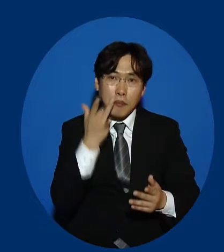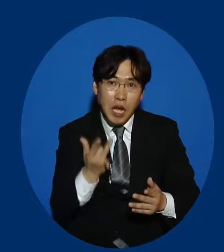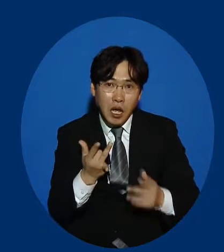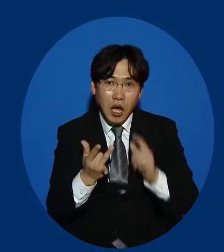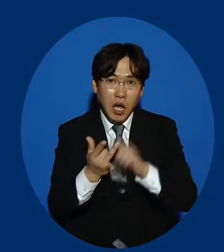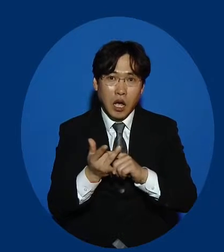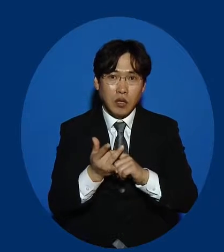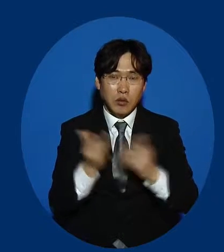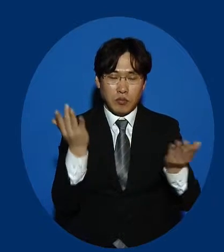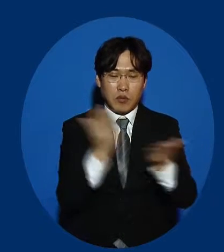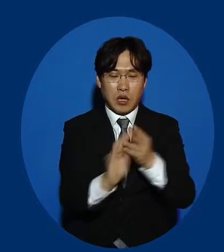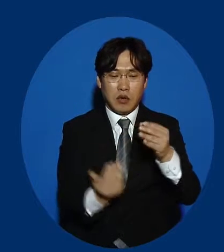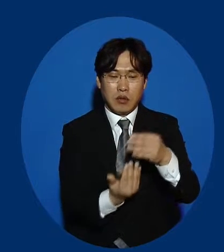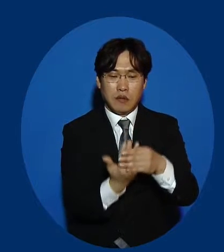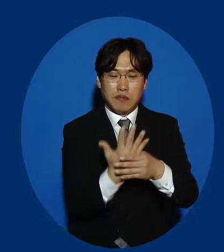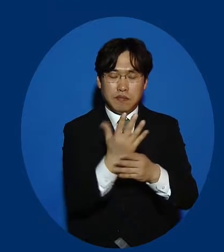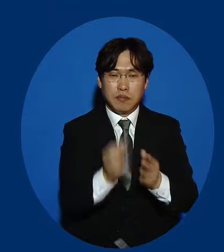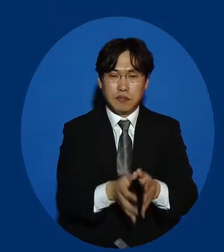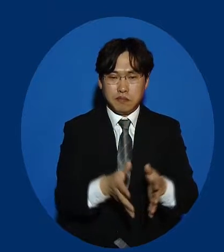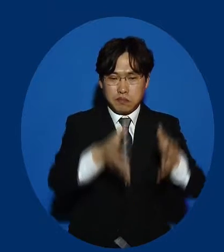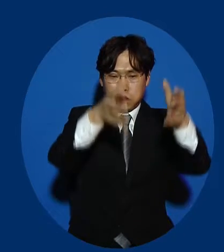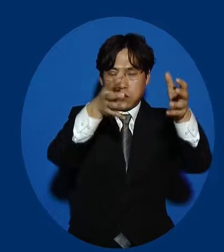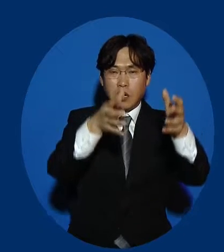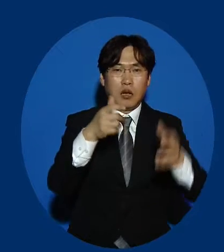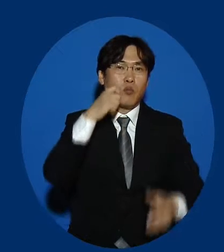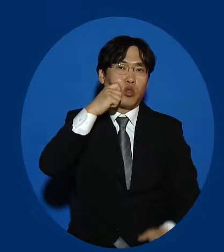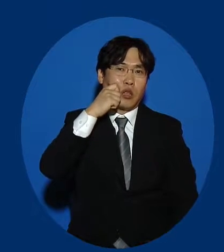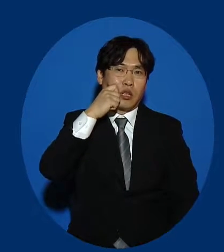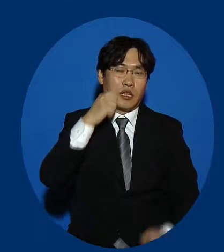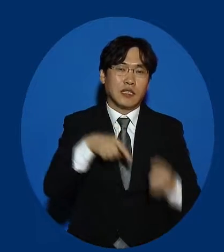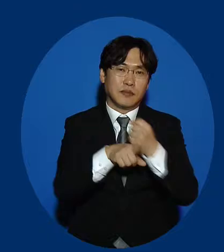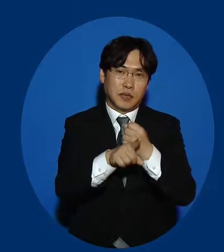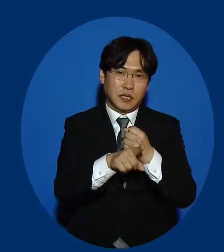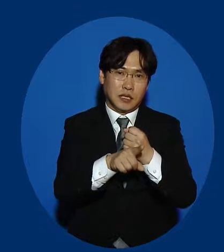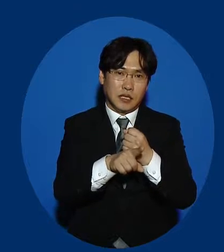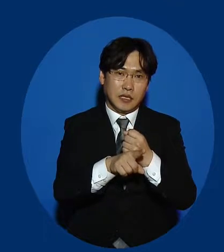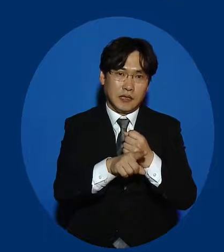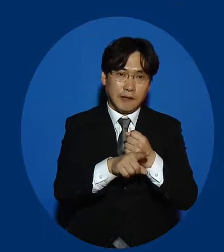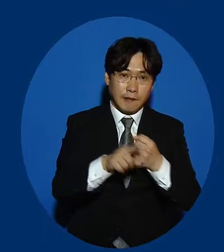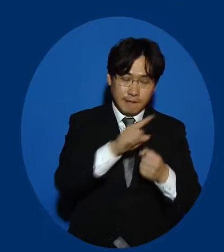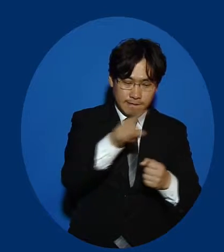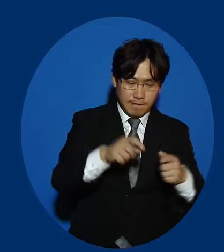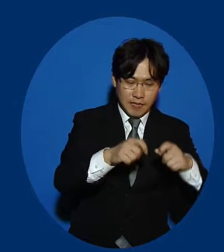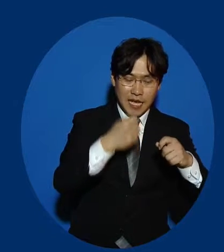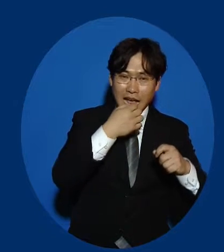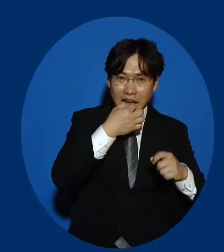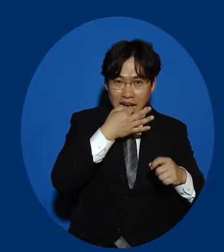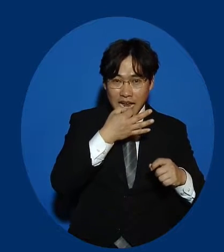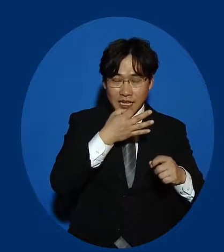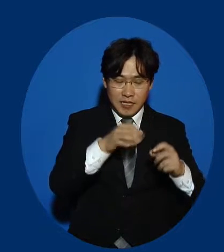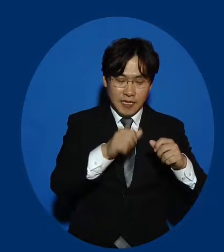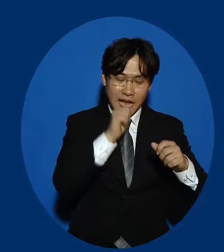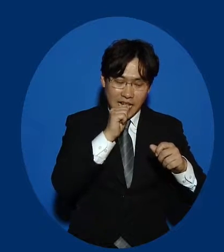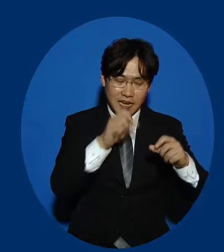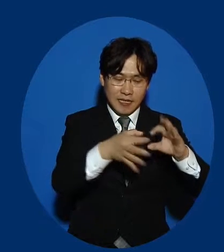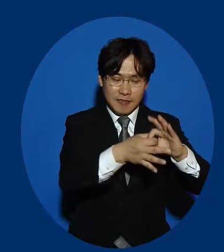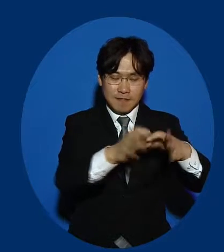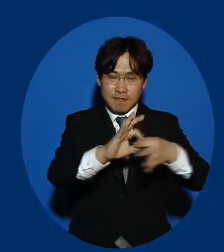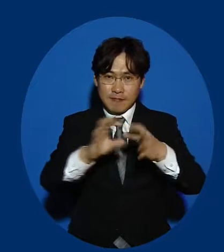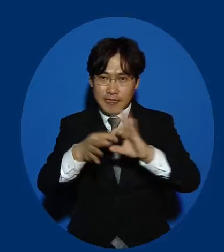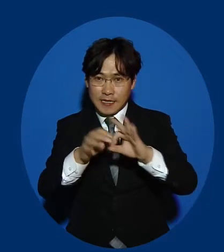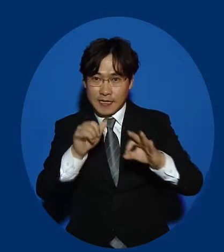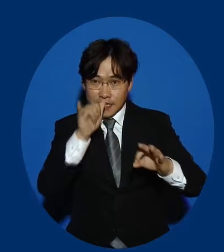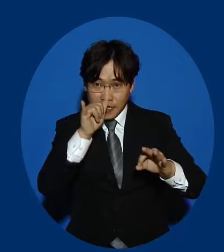지금 그림에 쇠사슬 있죠. 쇠사슬 있지만 그 쇠사슬이 아무리 강해도 약한 부분이 하나 있으면 쇠사슬 끊어져요. 이게